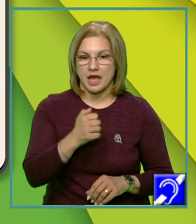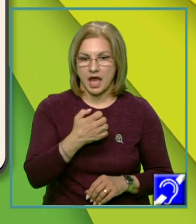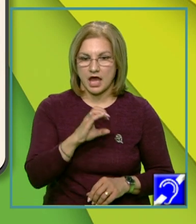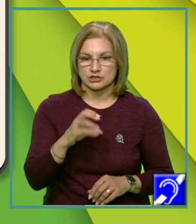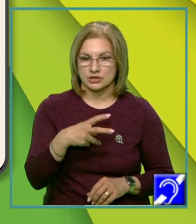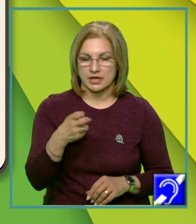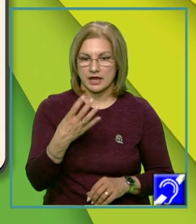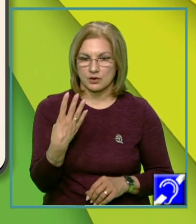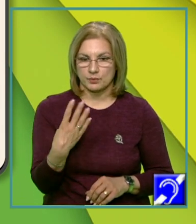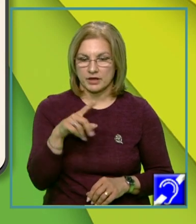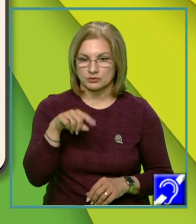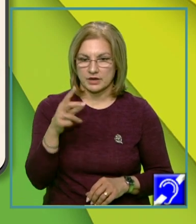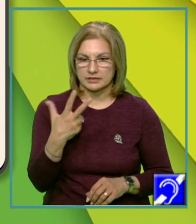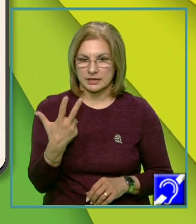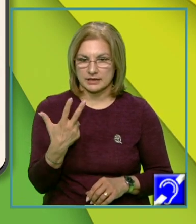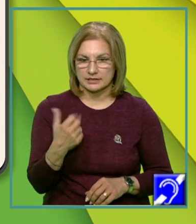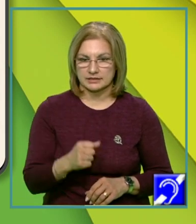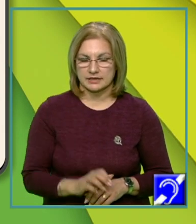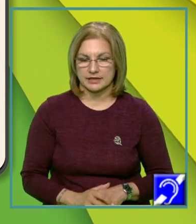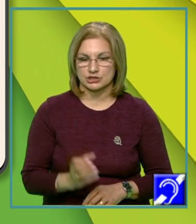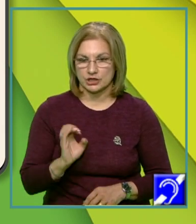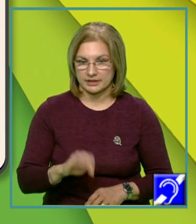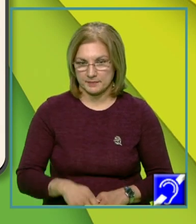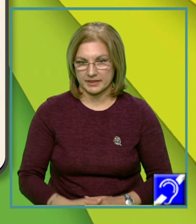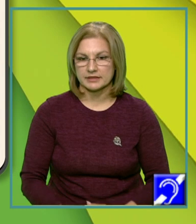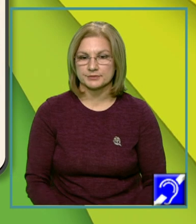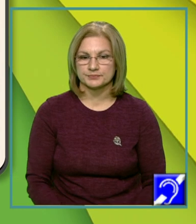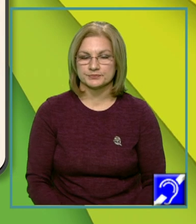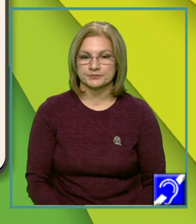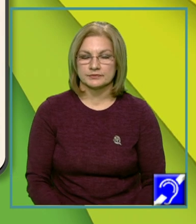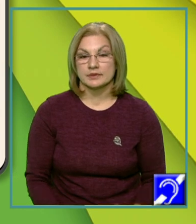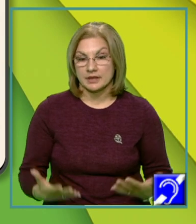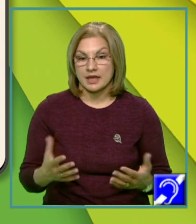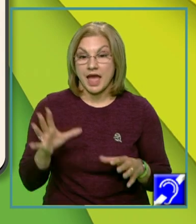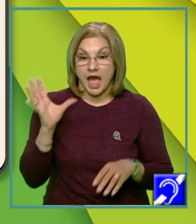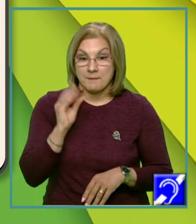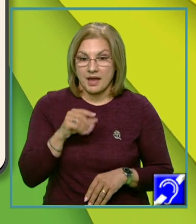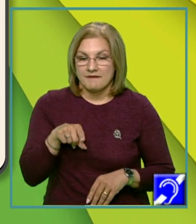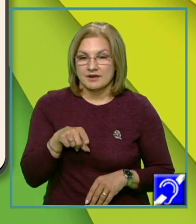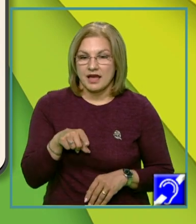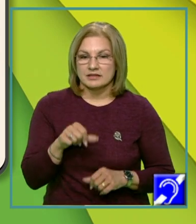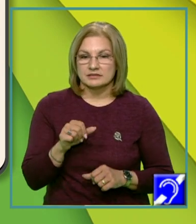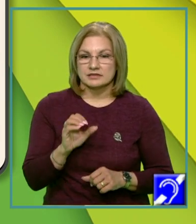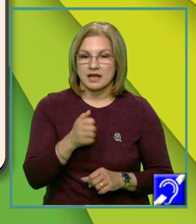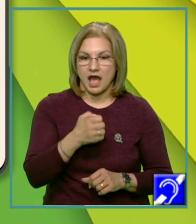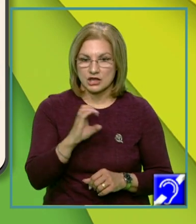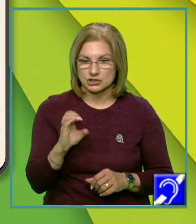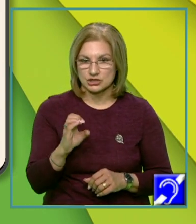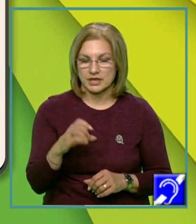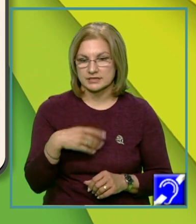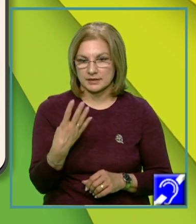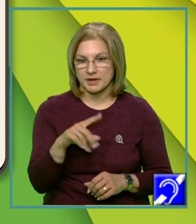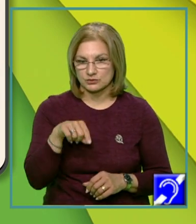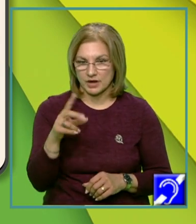egal cu 4 radical din 3 cm am aflat pe hasis 4 radical din 3